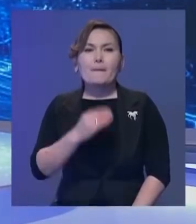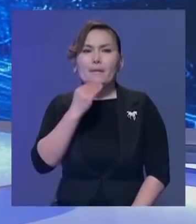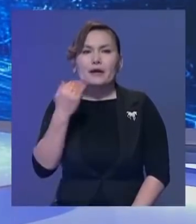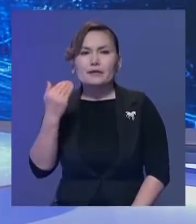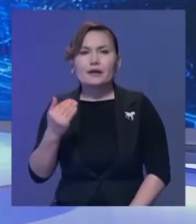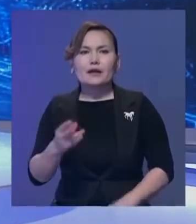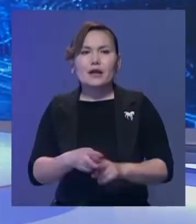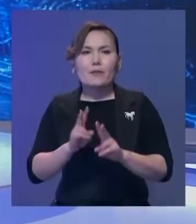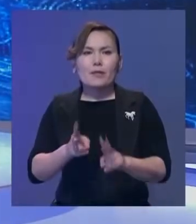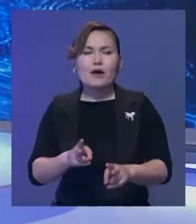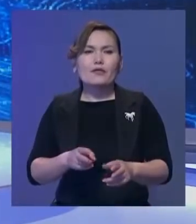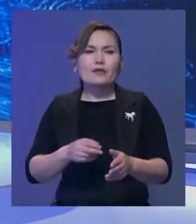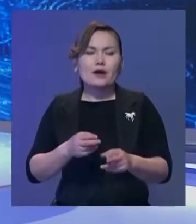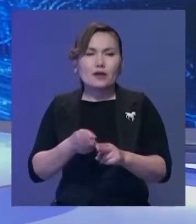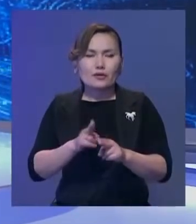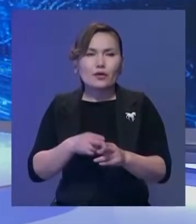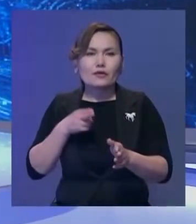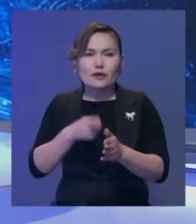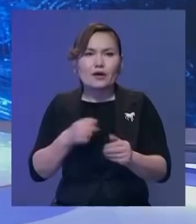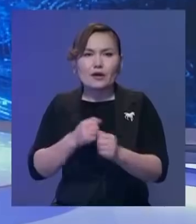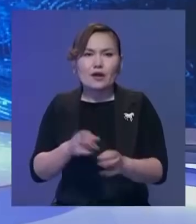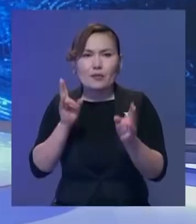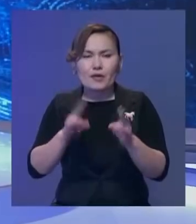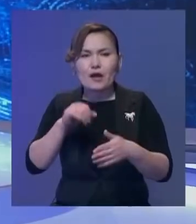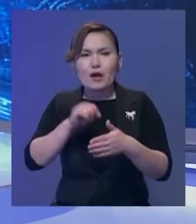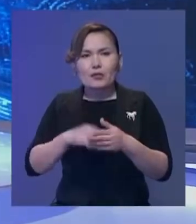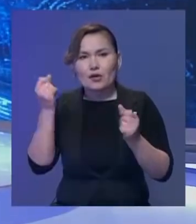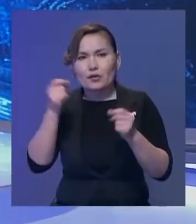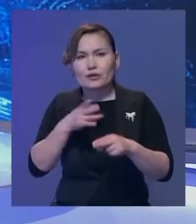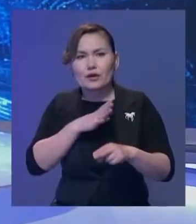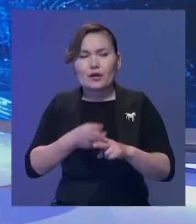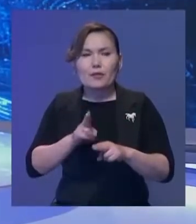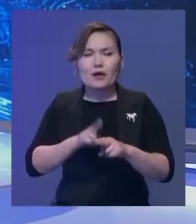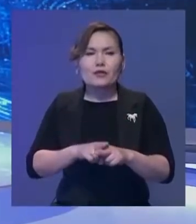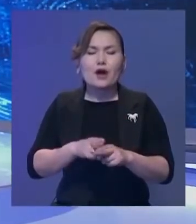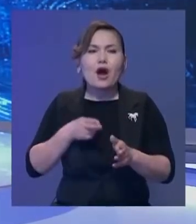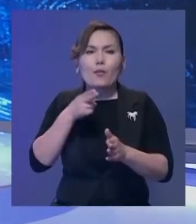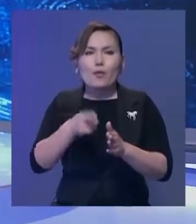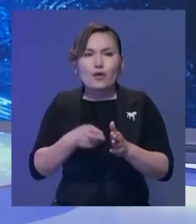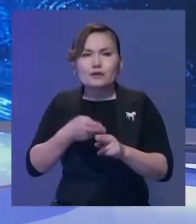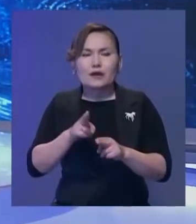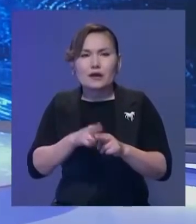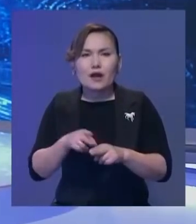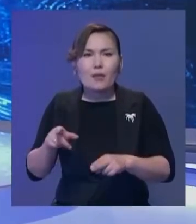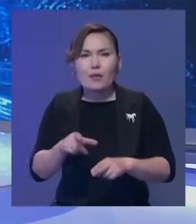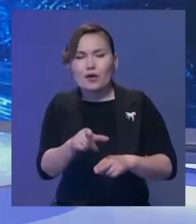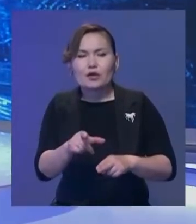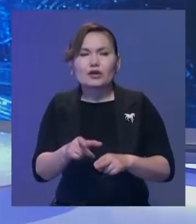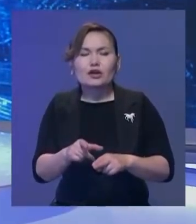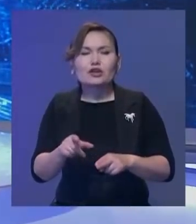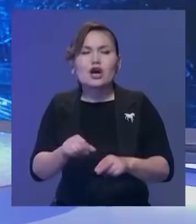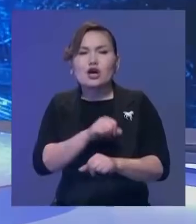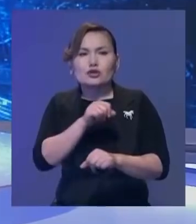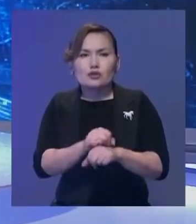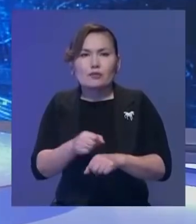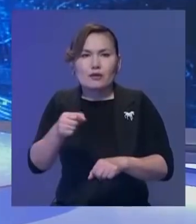Мысырдағы темір жол апатының алдын ала болжам бойынша себебі анықталды. Белгісіз біреулер пойыздардың біріндегі стоп кранды басып жіберген болуы